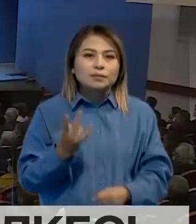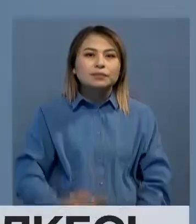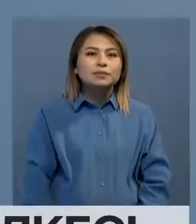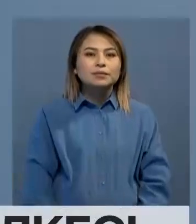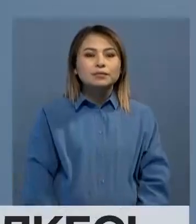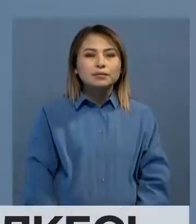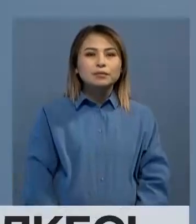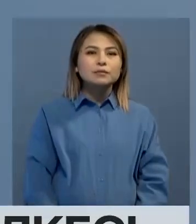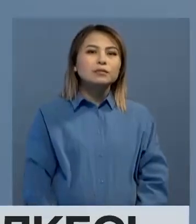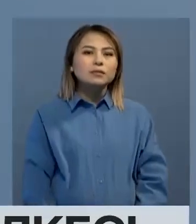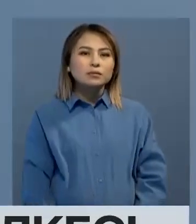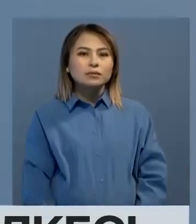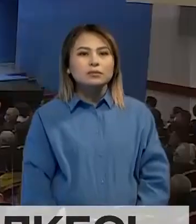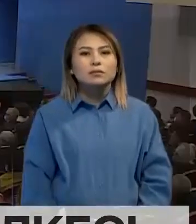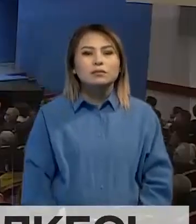тапсырамын.